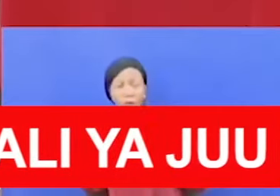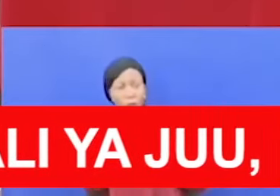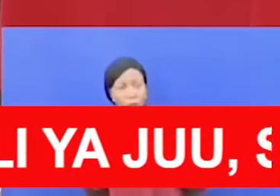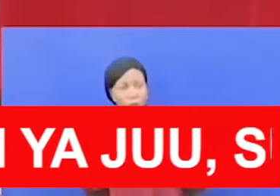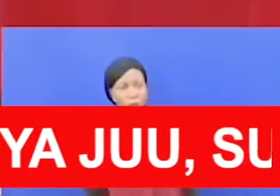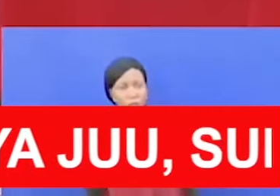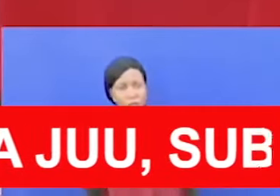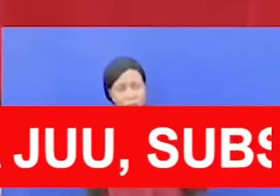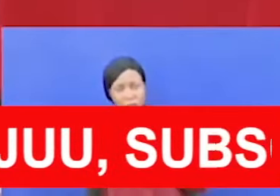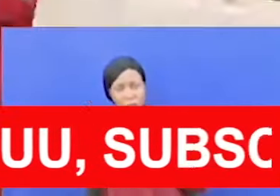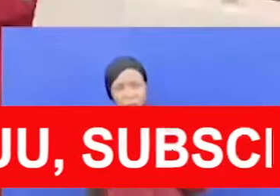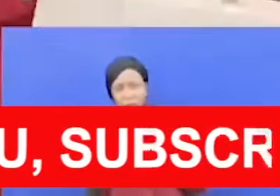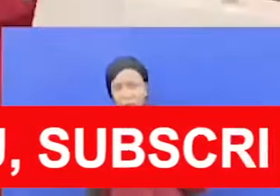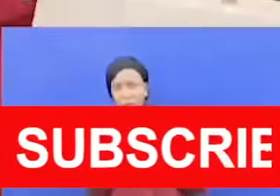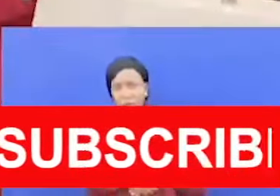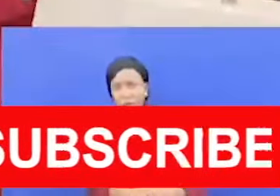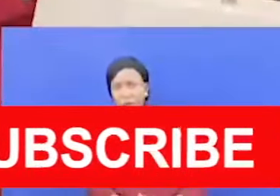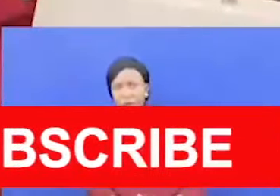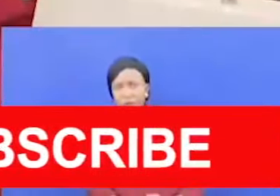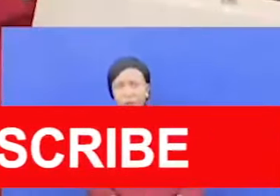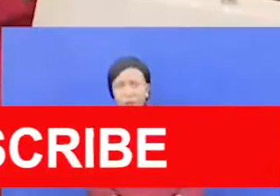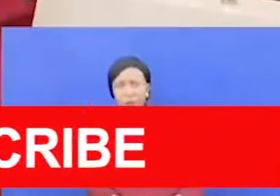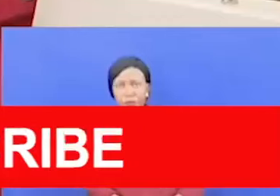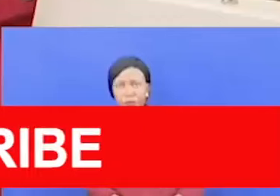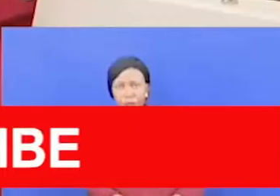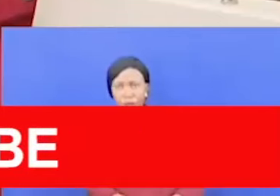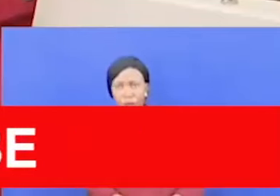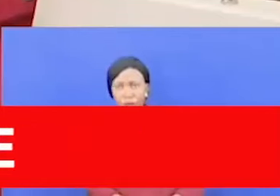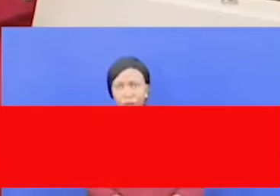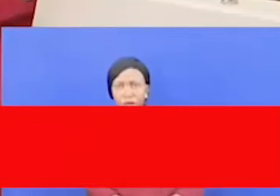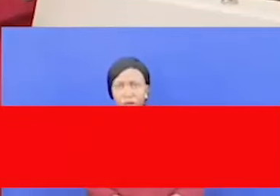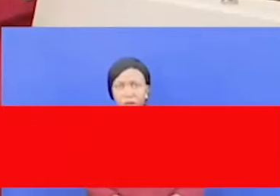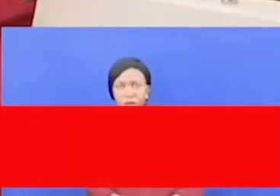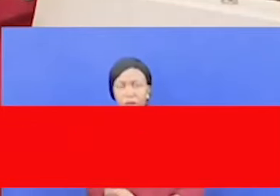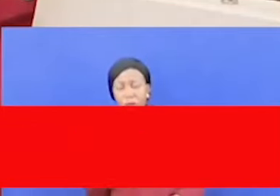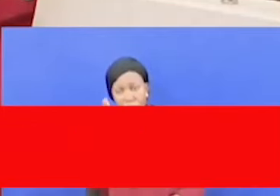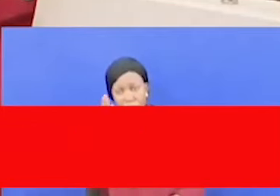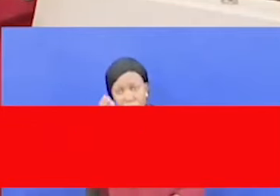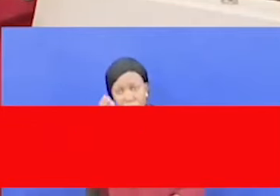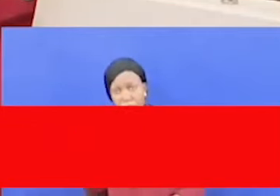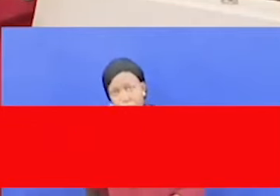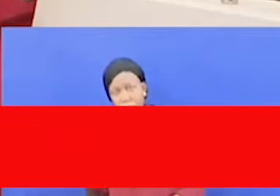kuwa na uwezo mdogo. Mheshimiwa mwenyekiti, nashukuru. Mheshimiwa waziri mwenye dhamana.